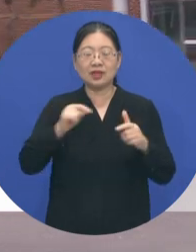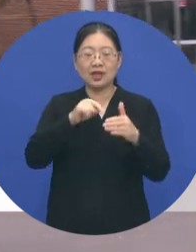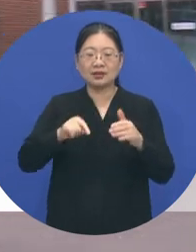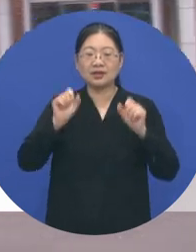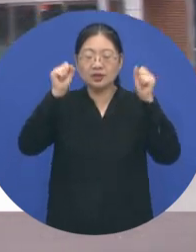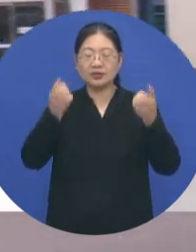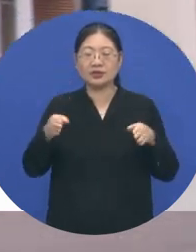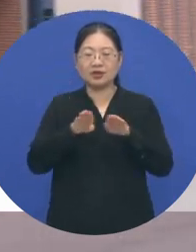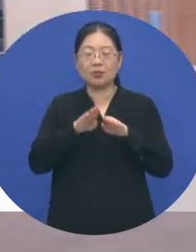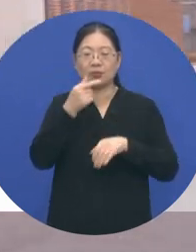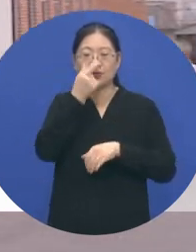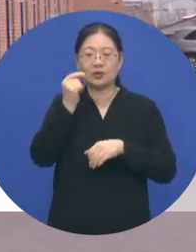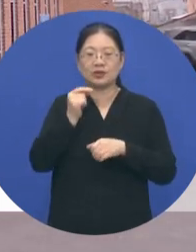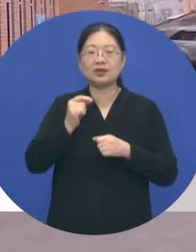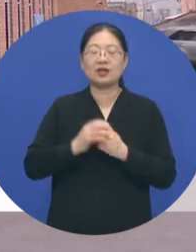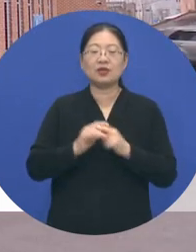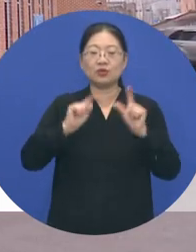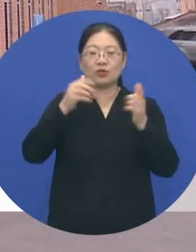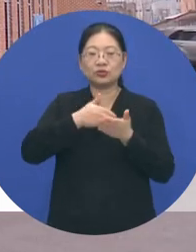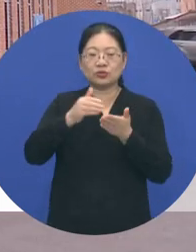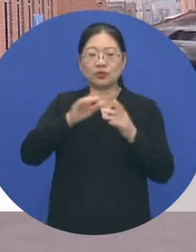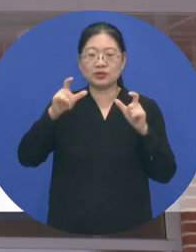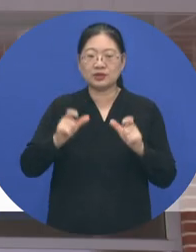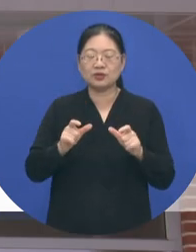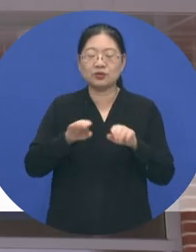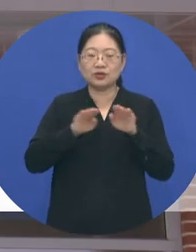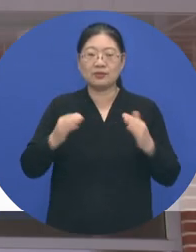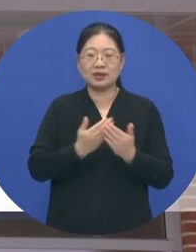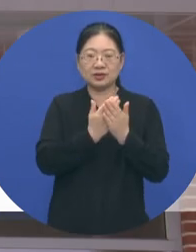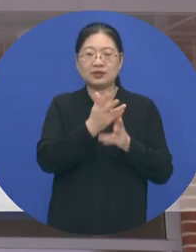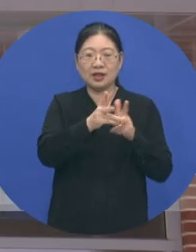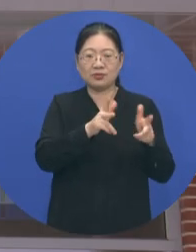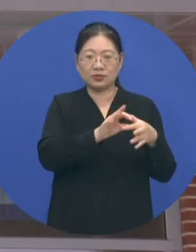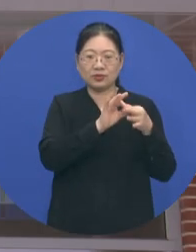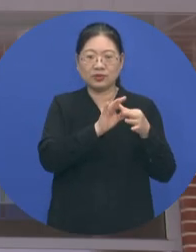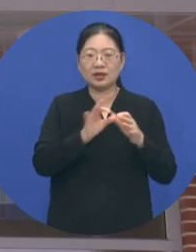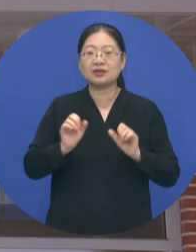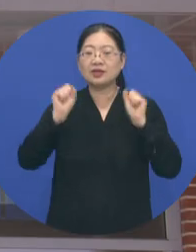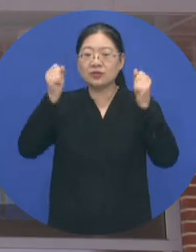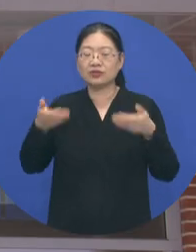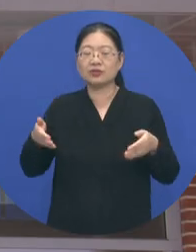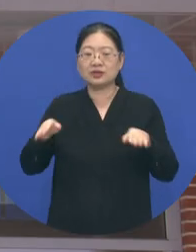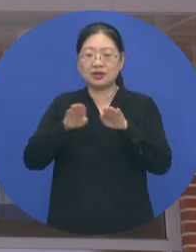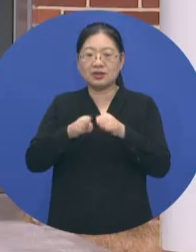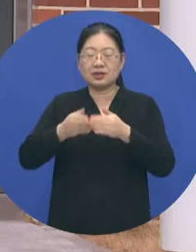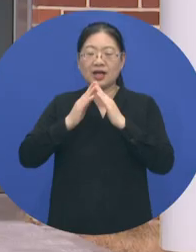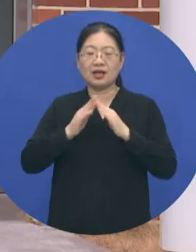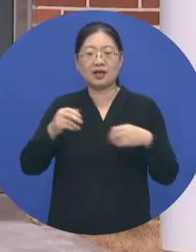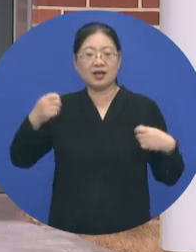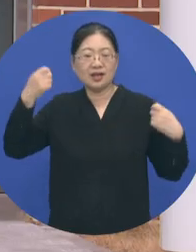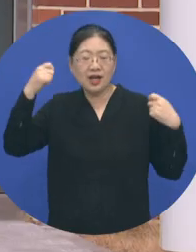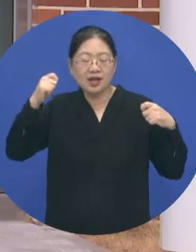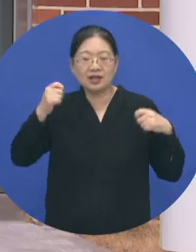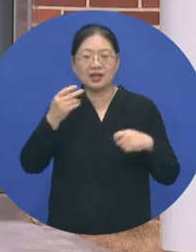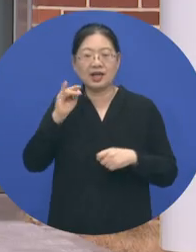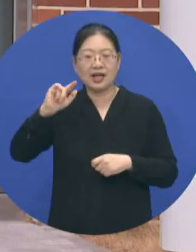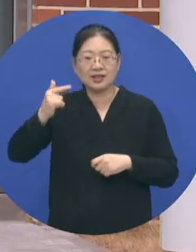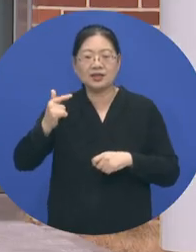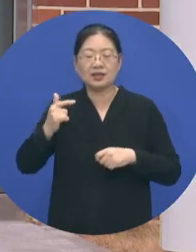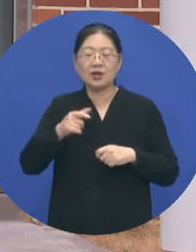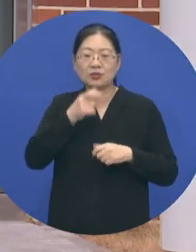지역 내 체육시설이 부족했던 동두천시 균형발전 사업으로 체육시설이 생겼습니다. 다이어트 댄스, 라인